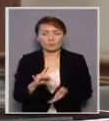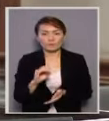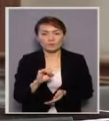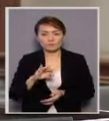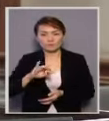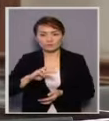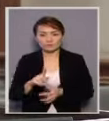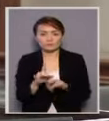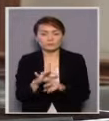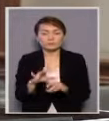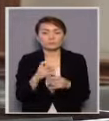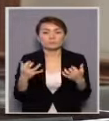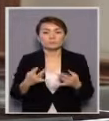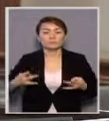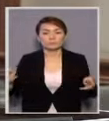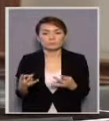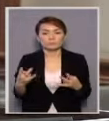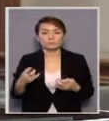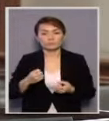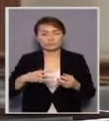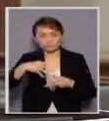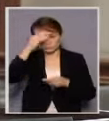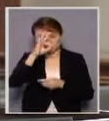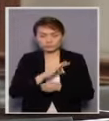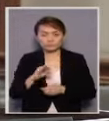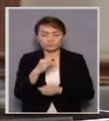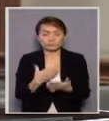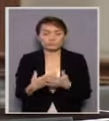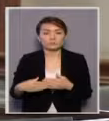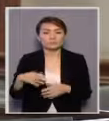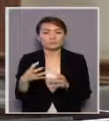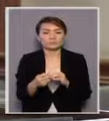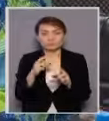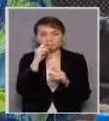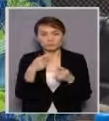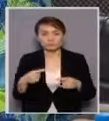тулебаев отметил необходимость направления предложений по допущенным недостатком